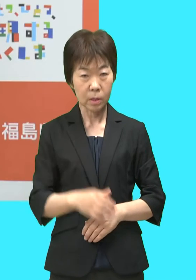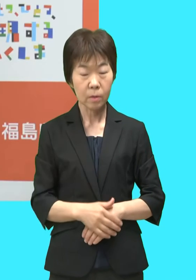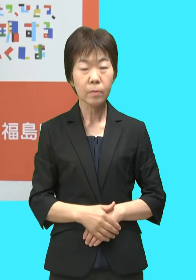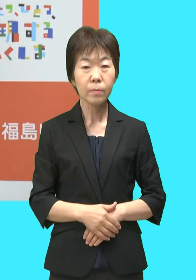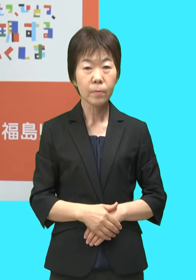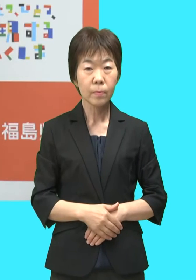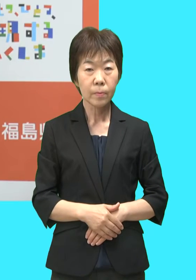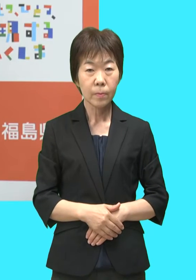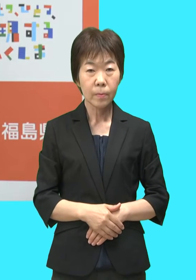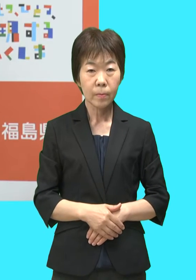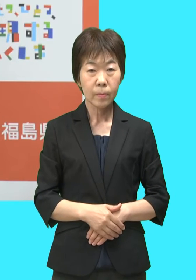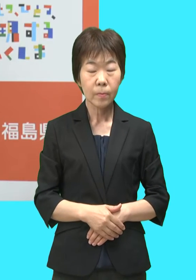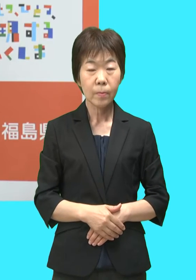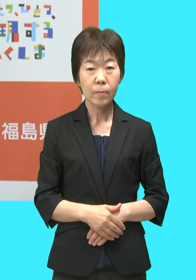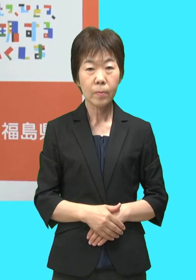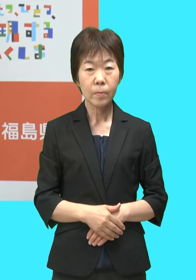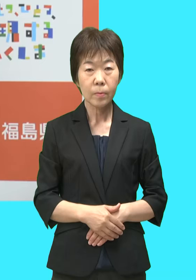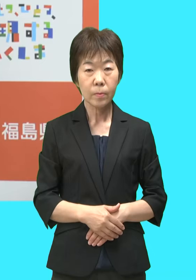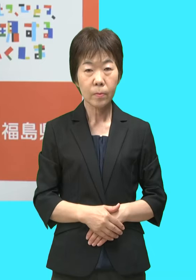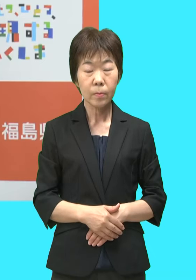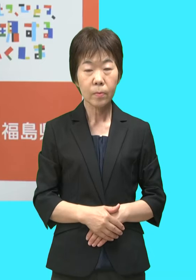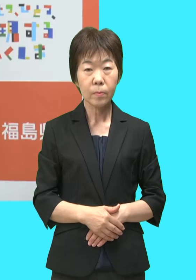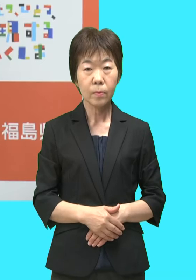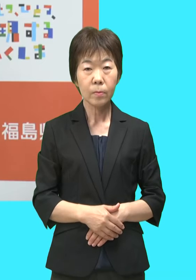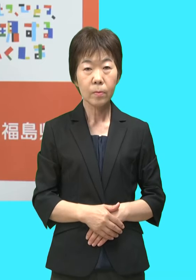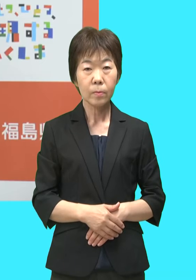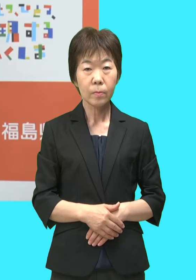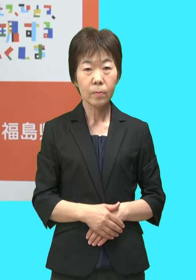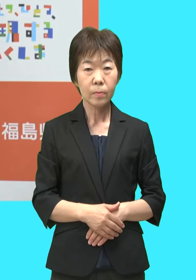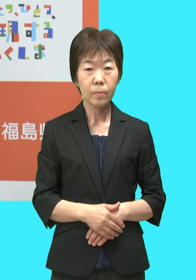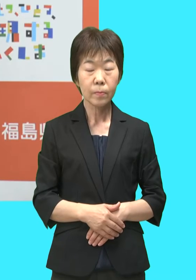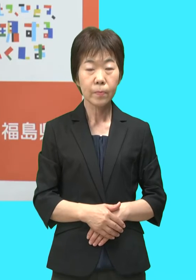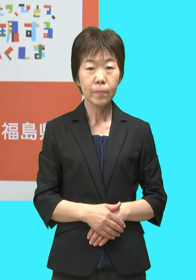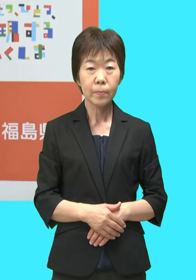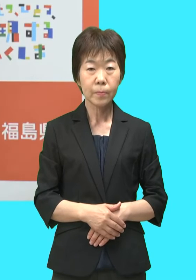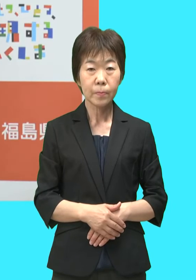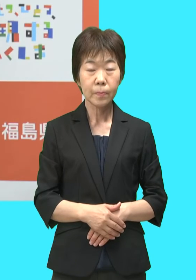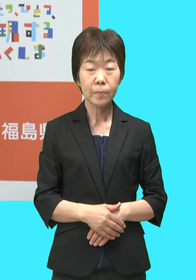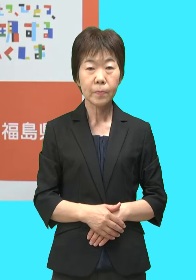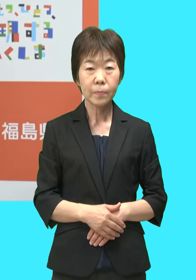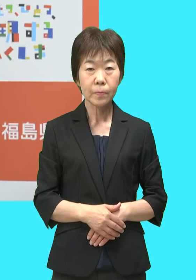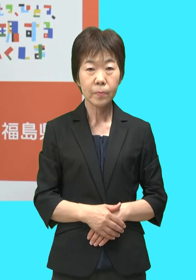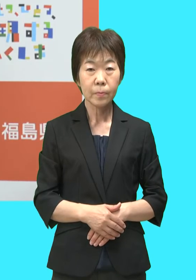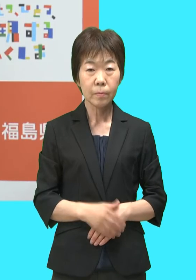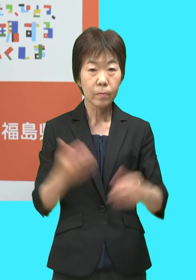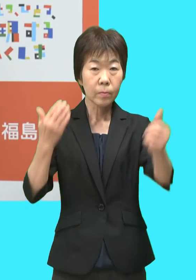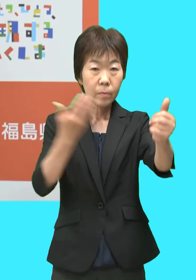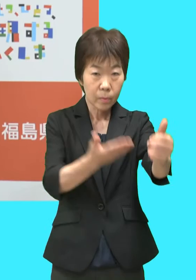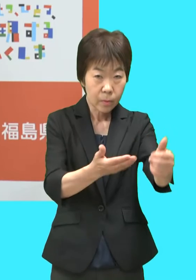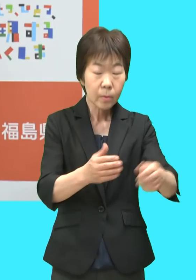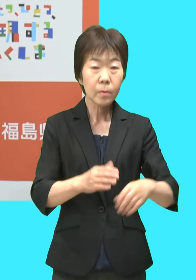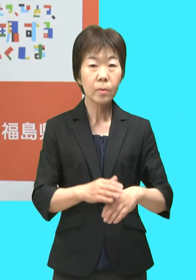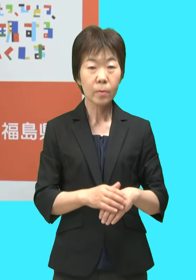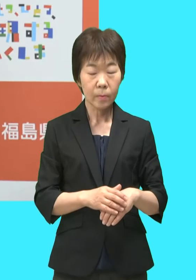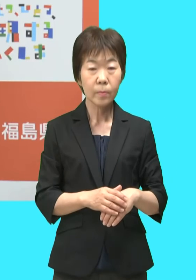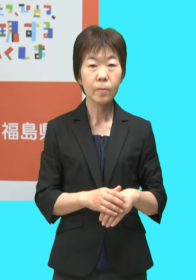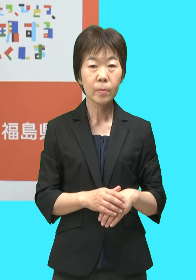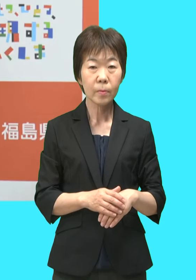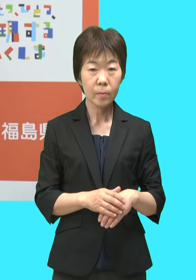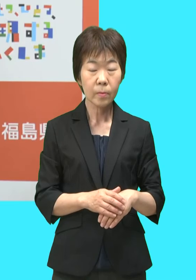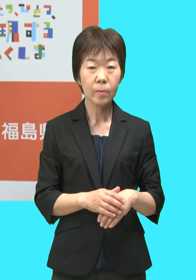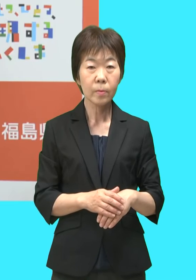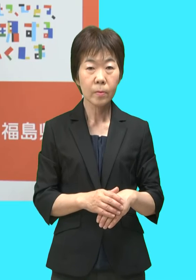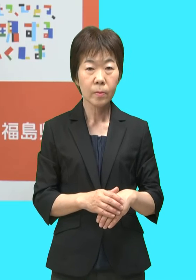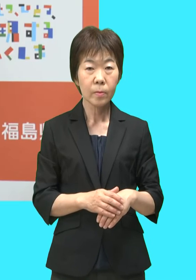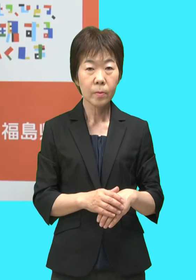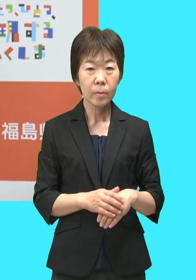しいですか。その他ございますでしょうか。では後ろにですね、共同通信。 共同通信の高田と申します。はい、よろしくお願いします。 よ